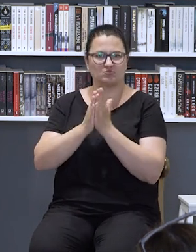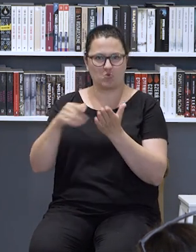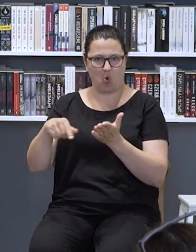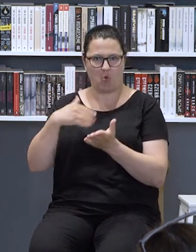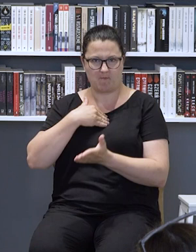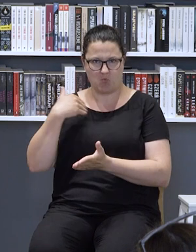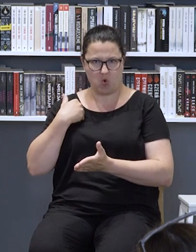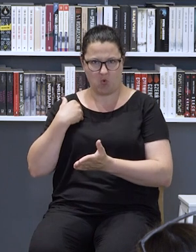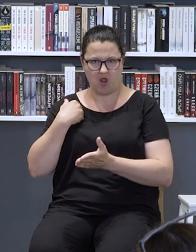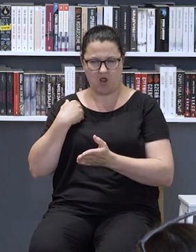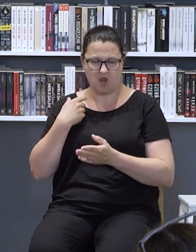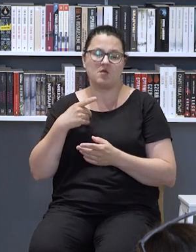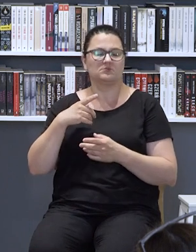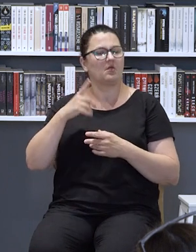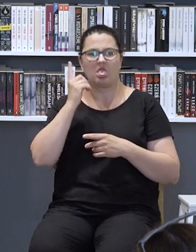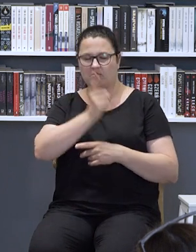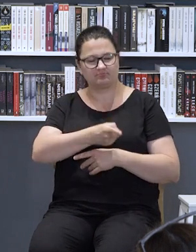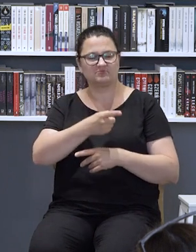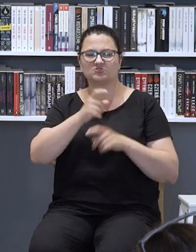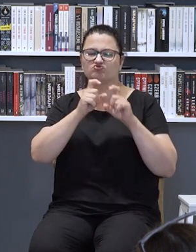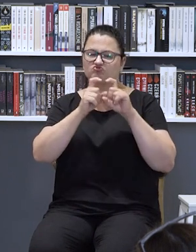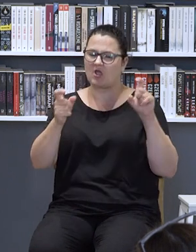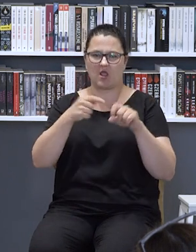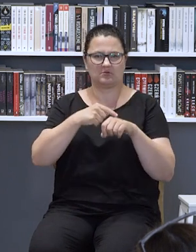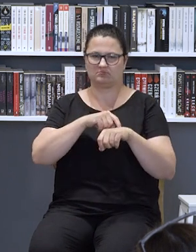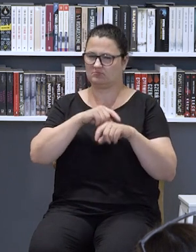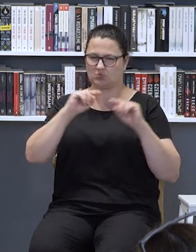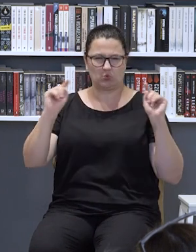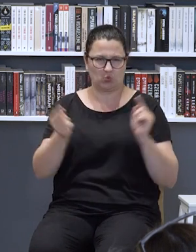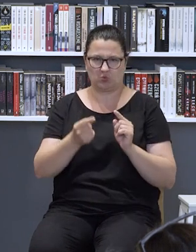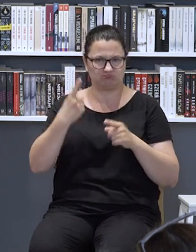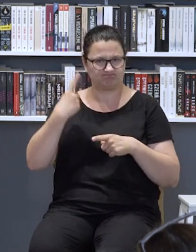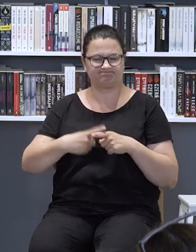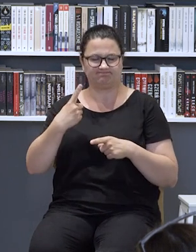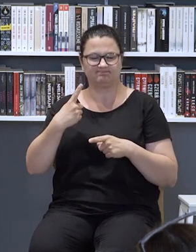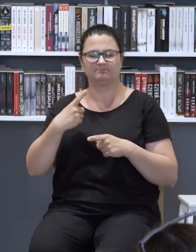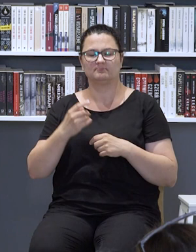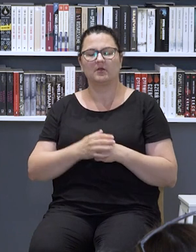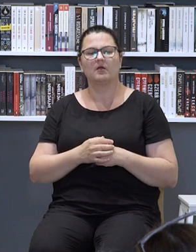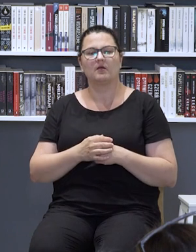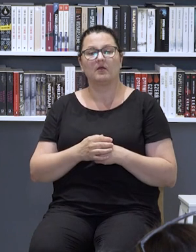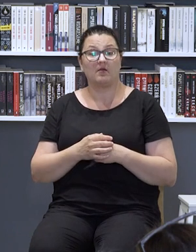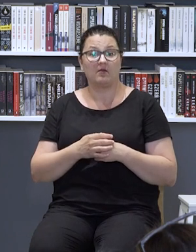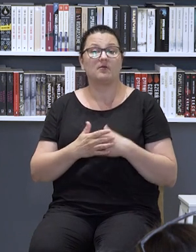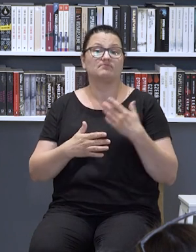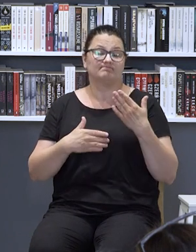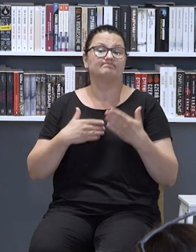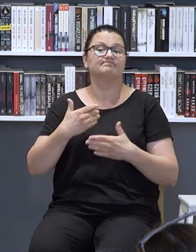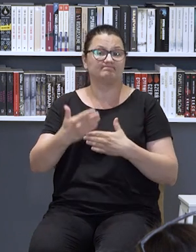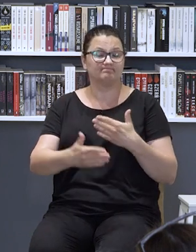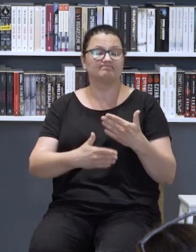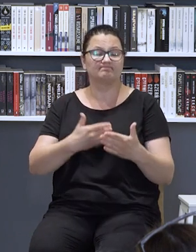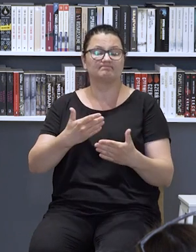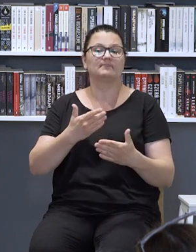dał restrykcyjnie krótki czas na wykonanie tego. Co